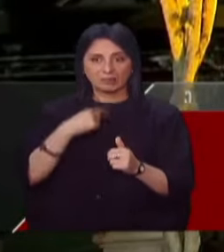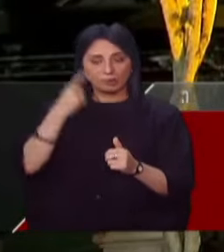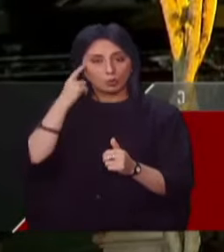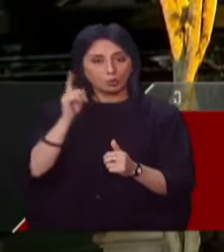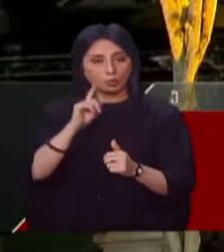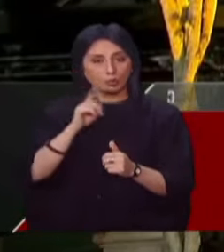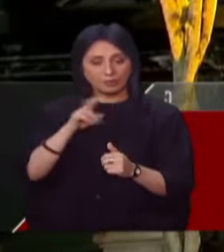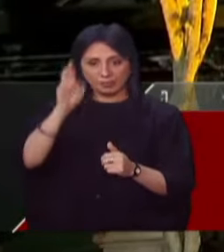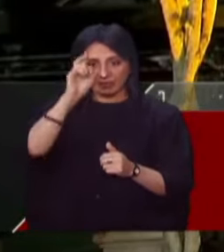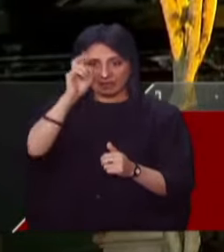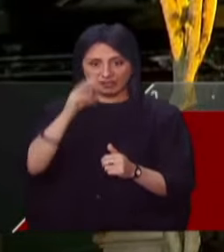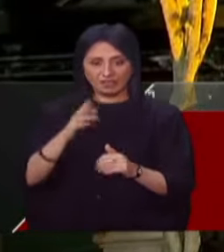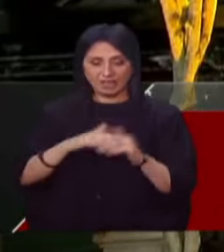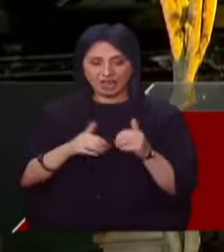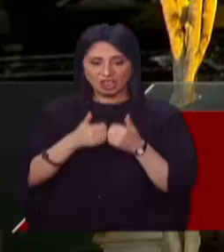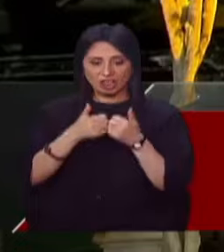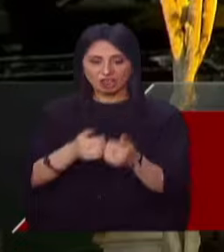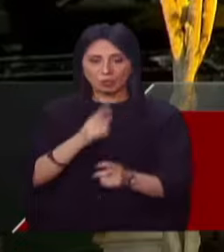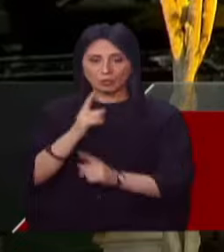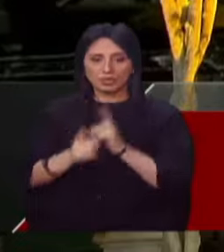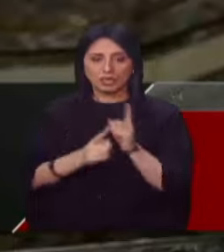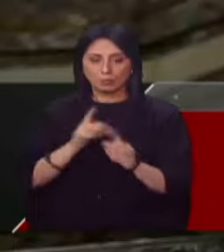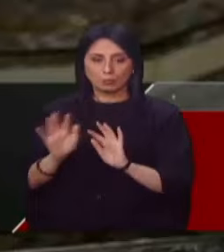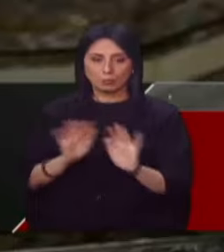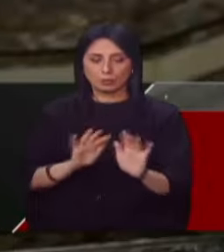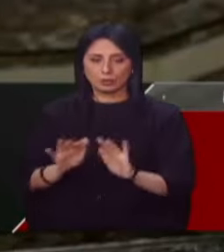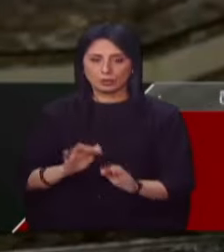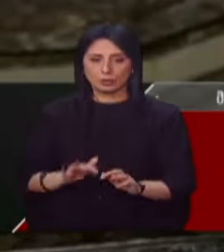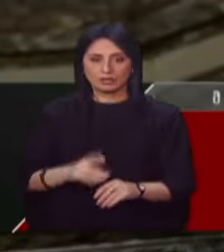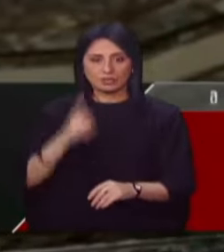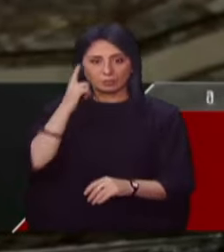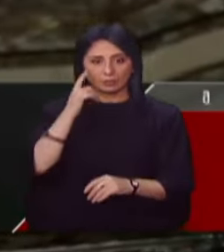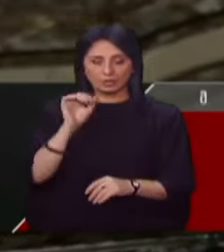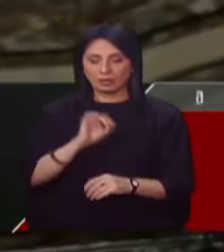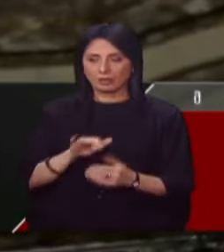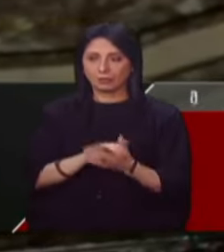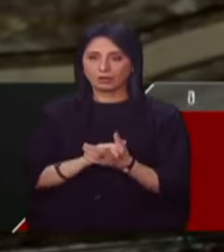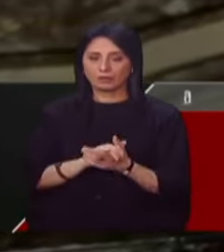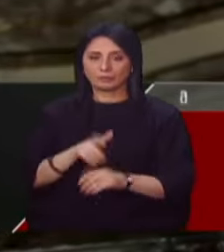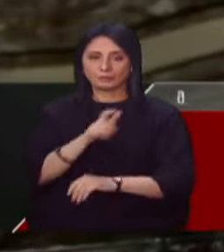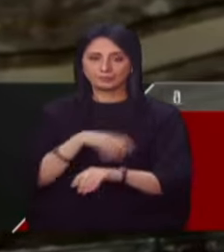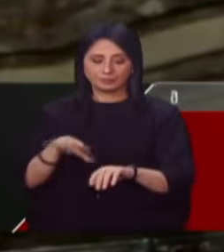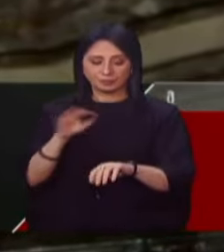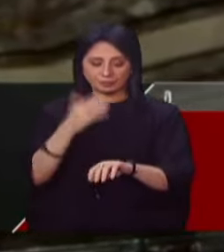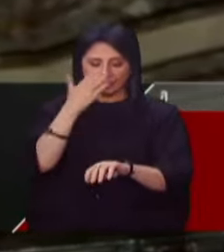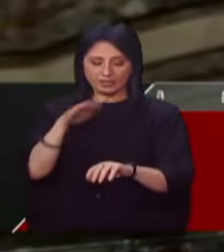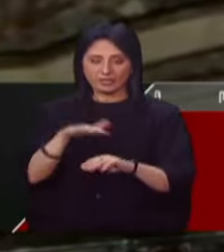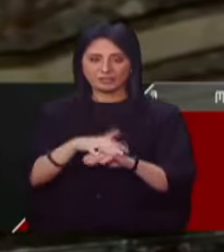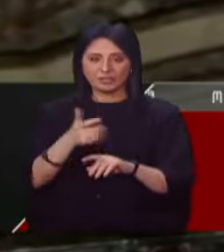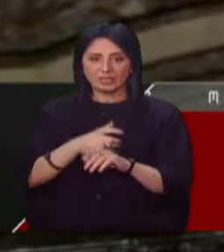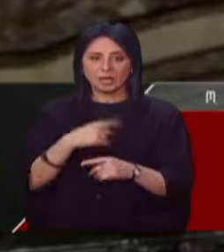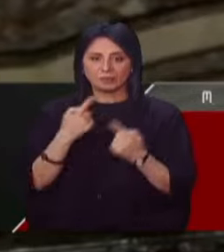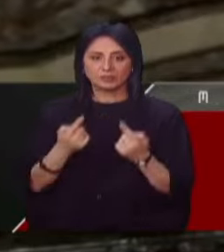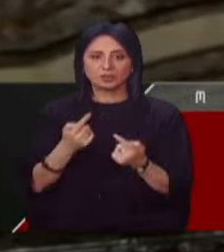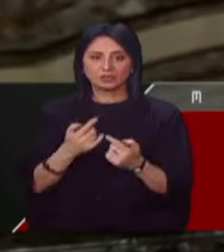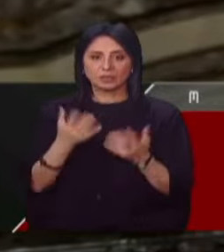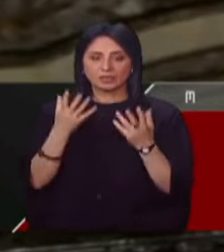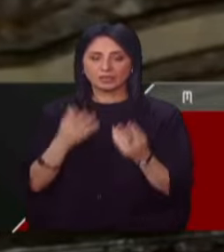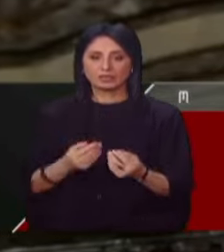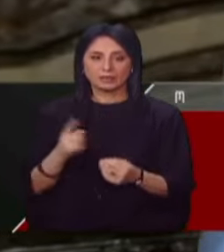ვფიქრობ, რომ მთავრობამ ხელი უნდა შეუწყოს რეფორმების პროცესს. ფიქრობ, რომ ევროკავშირის წევრი ყველა ერისთვის ძალიან მნიშვნელოვანი